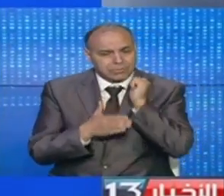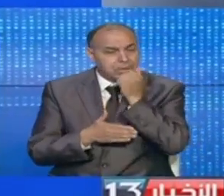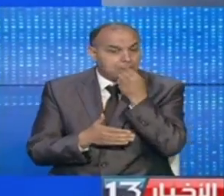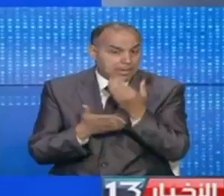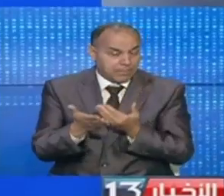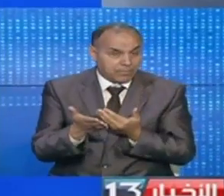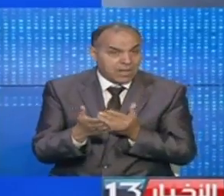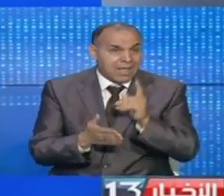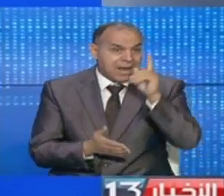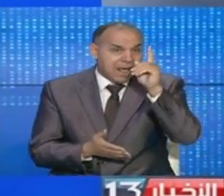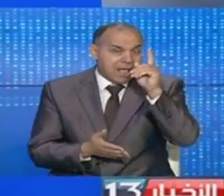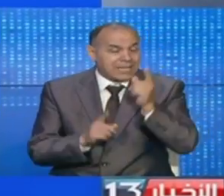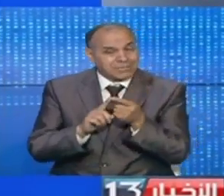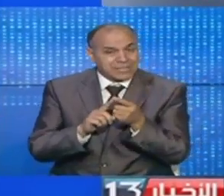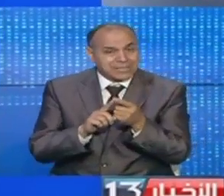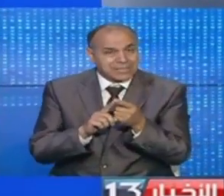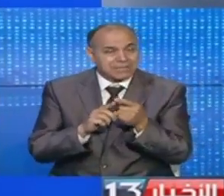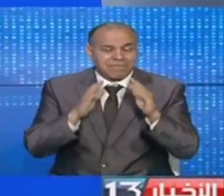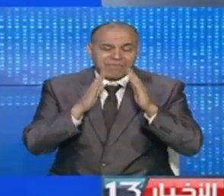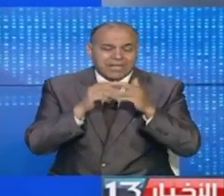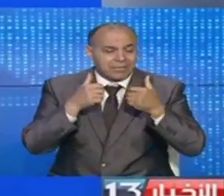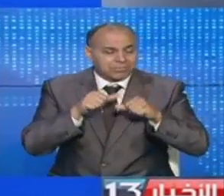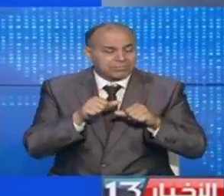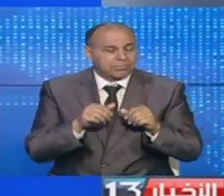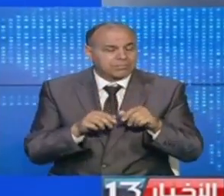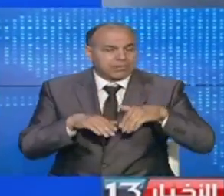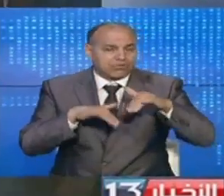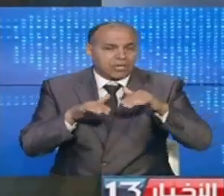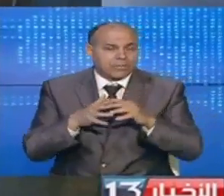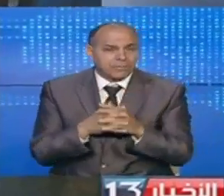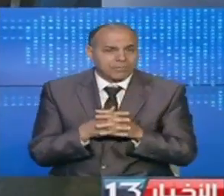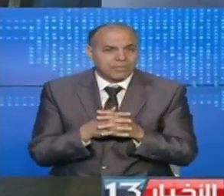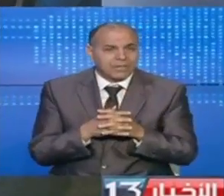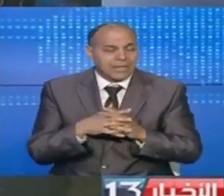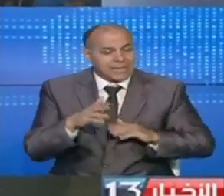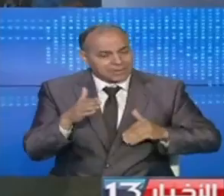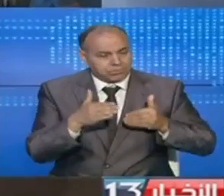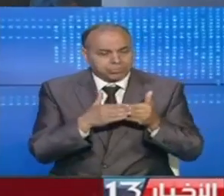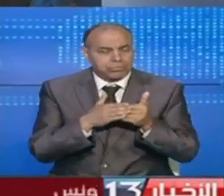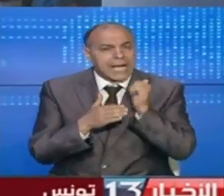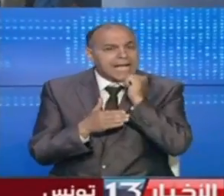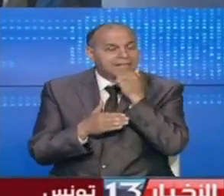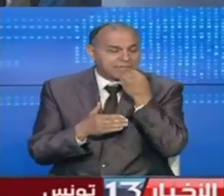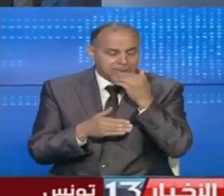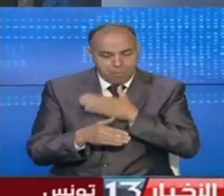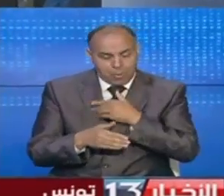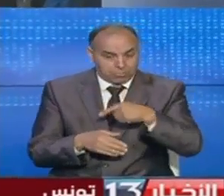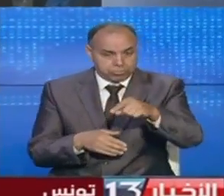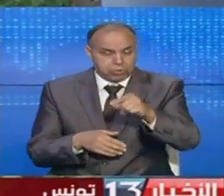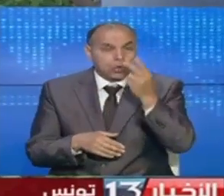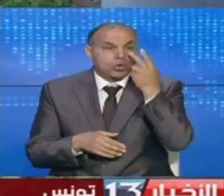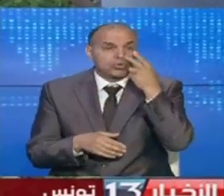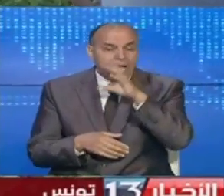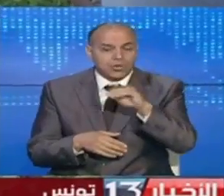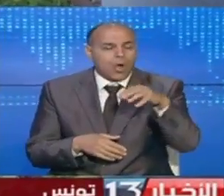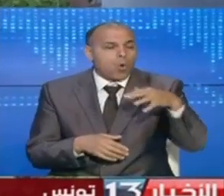الفطر رغم الظروف الاستثنائية للحجر الصحي الموجه. مع اقتراب حلول عيد الفطر المبارك تشهد